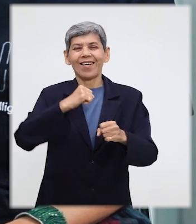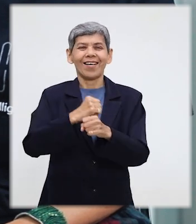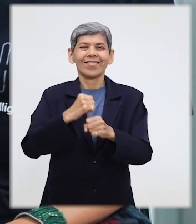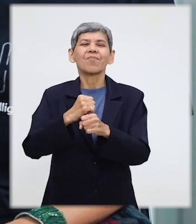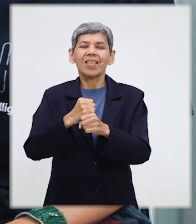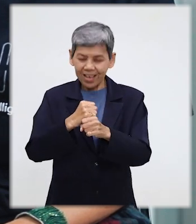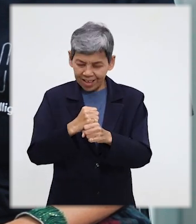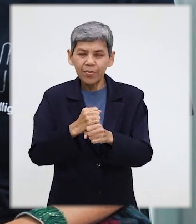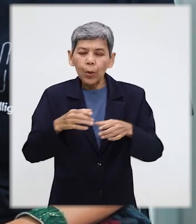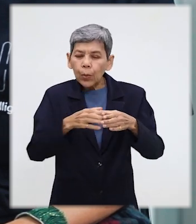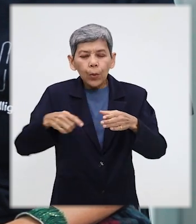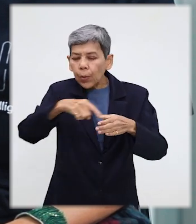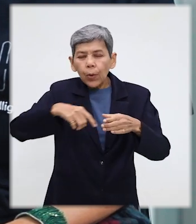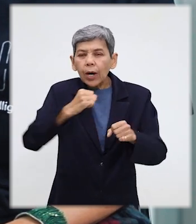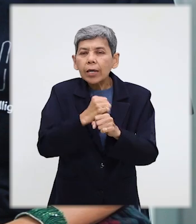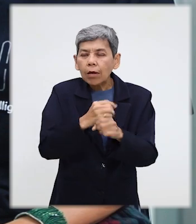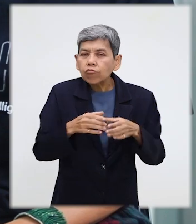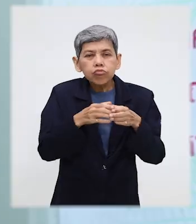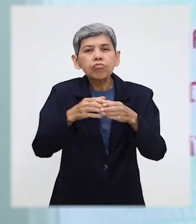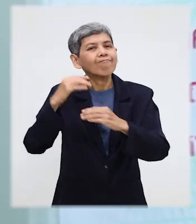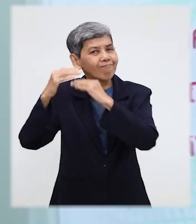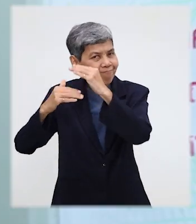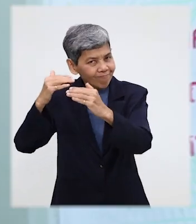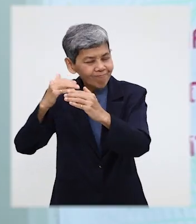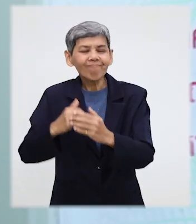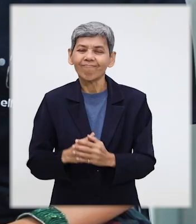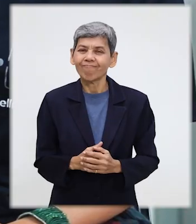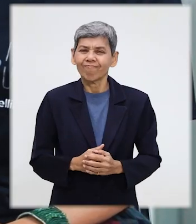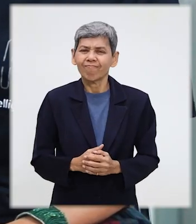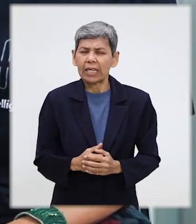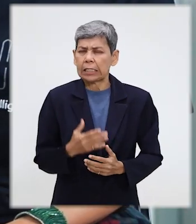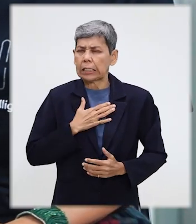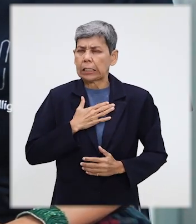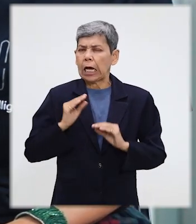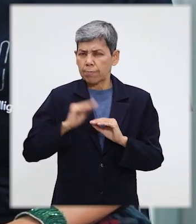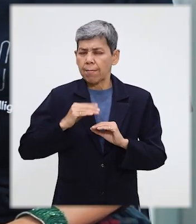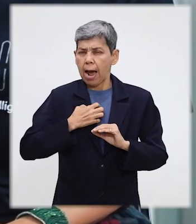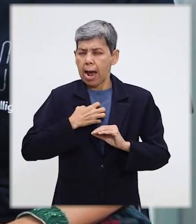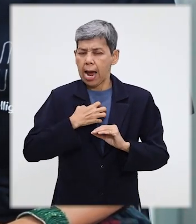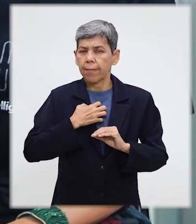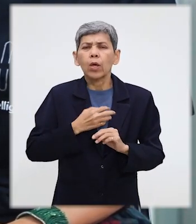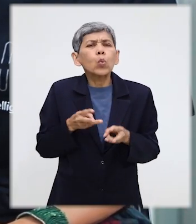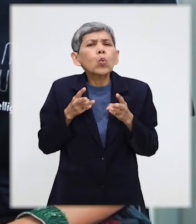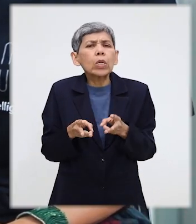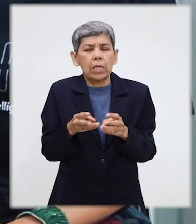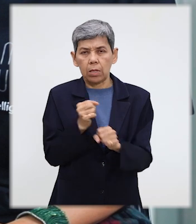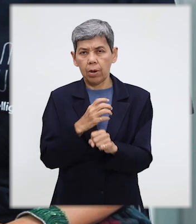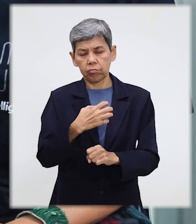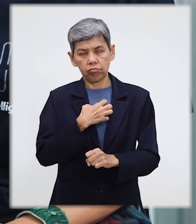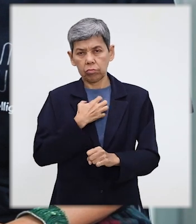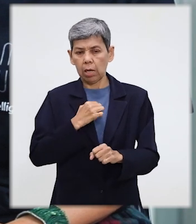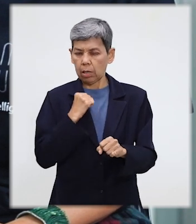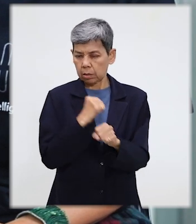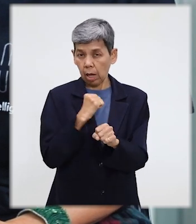าแล้วก็เหมือนบิ้วกลุ่มตัวนี้เข้าไปด้วยกันนะคะ จริงๆอีกอันหนึ่งที่เป็นไปได้ก็คือทำยังไงจะให้เข